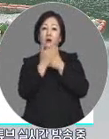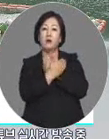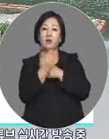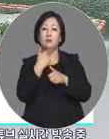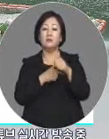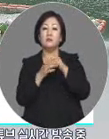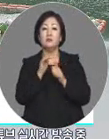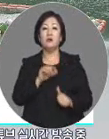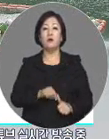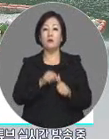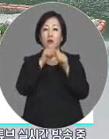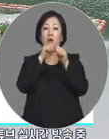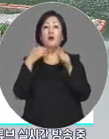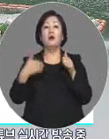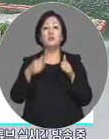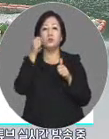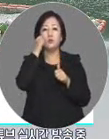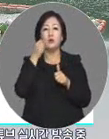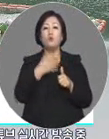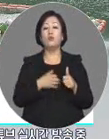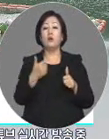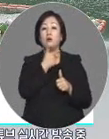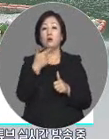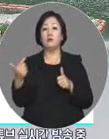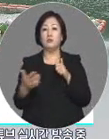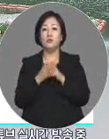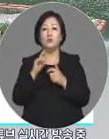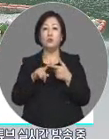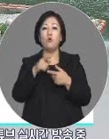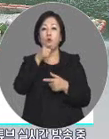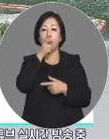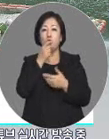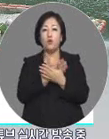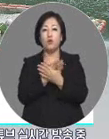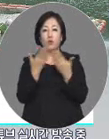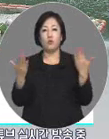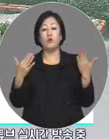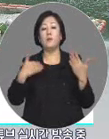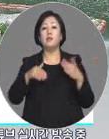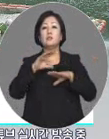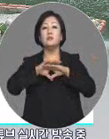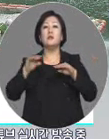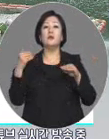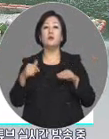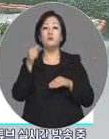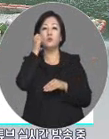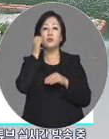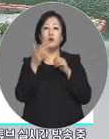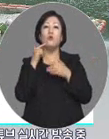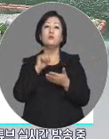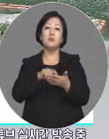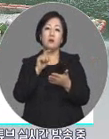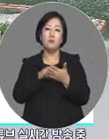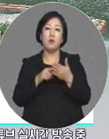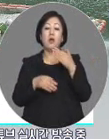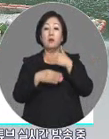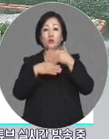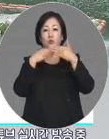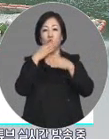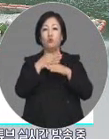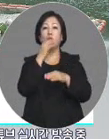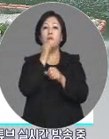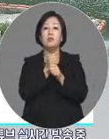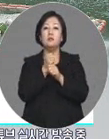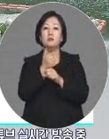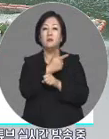못한다 며 우려하고 있고 또 한편에선 식수 공급이 해결되지 않은 가운데 성급하게 수문 부터 설치 한다